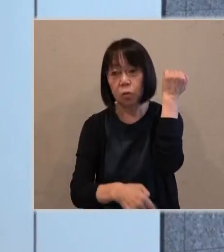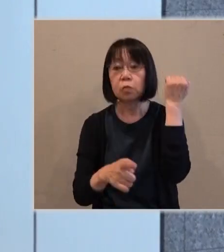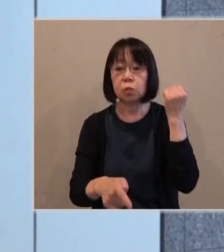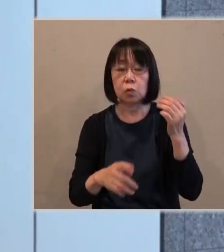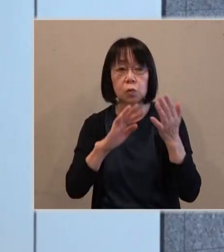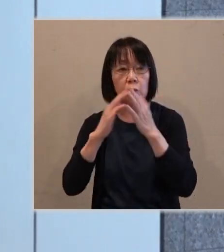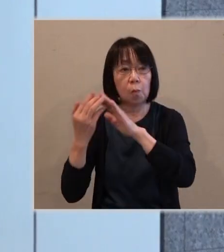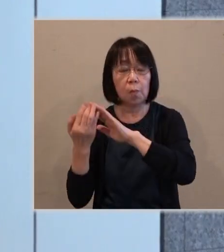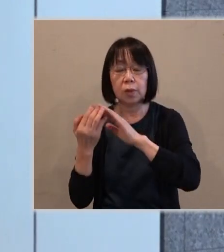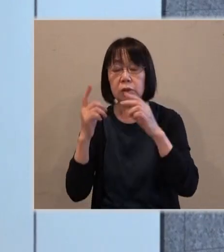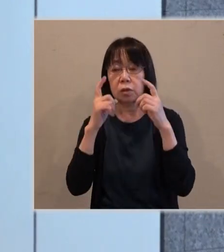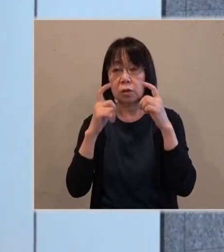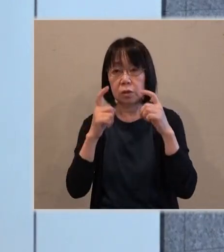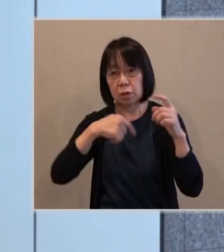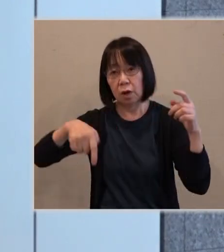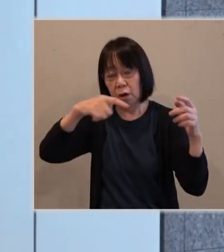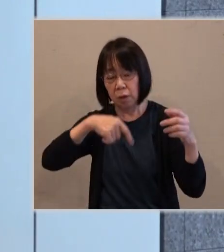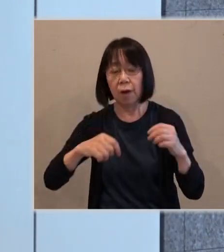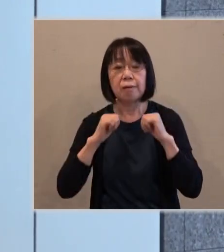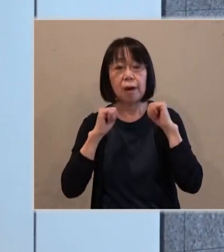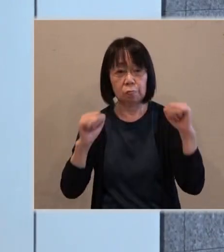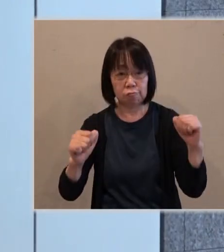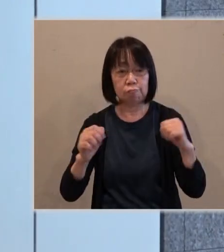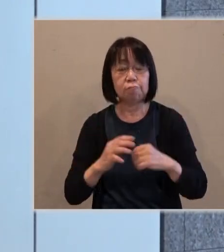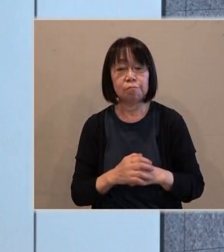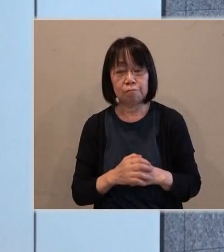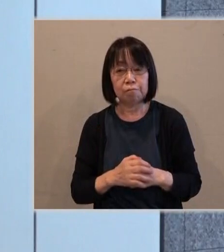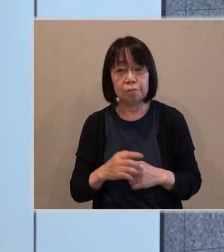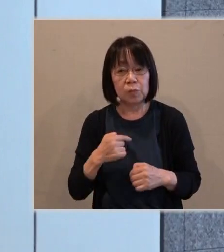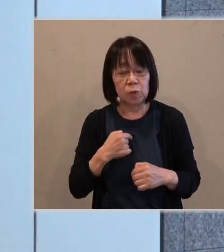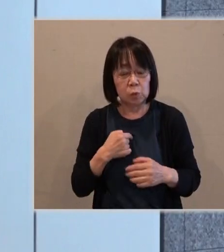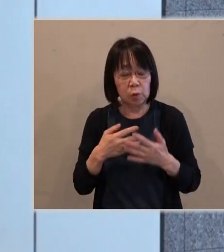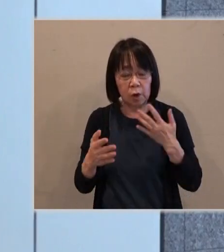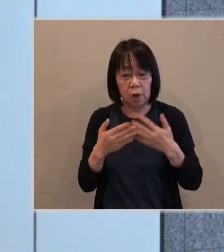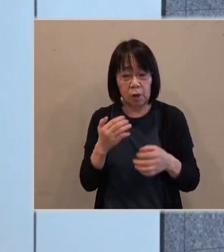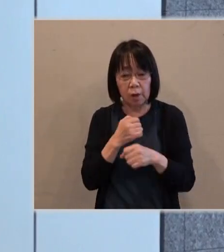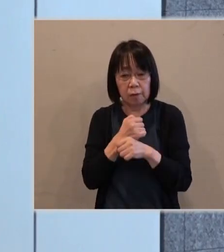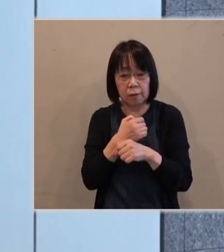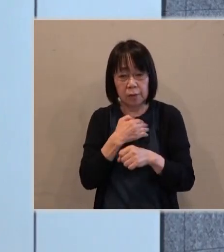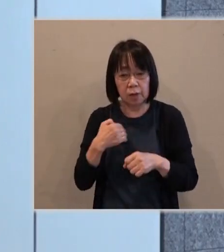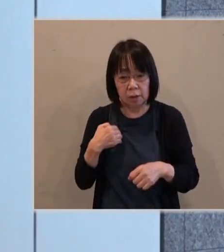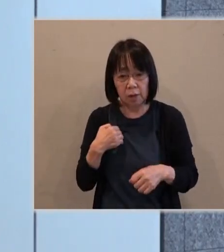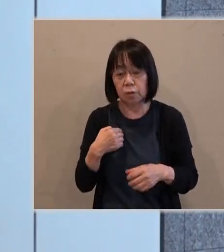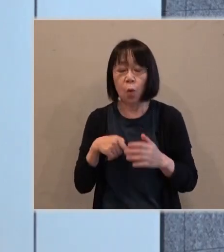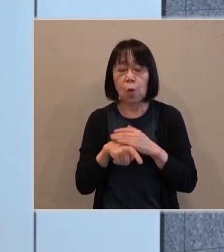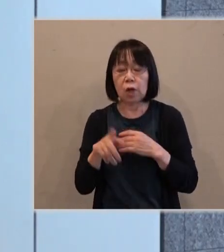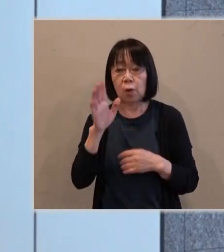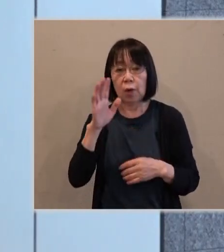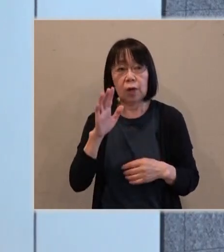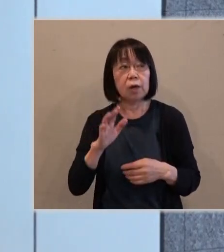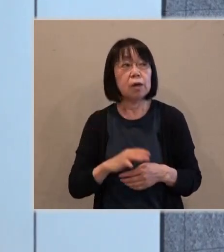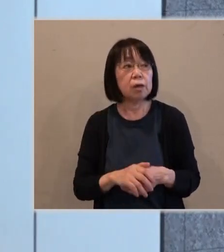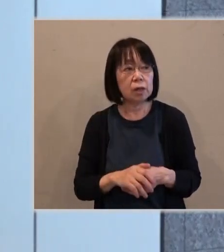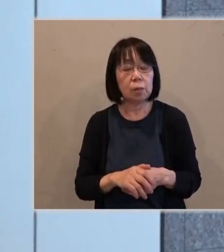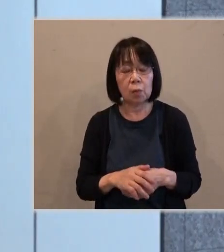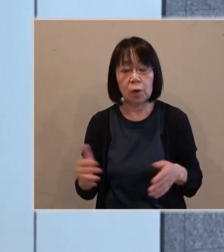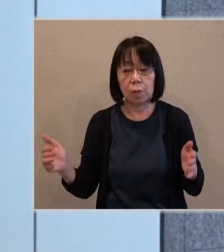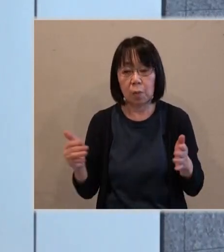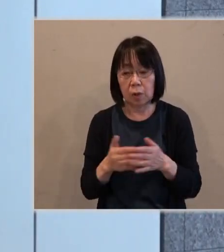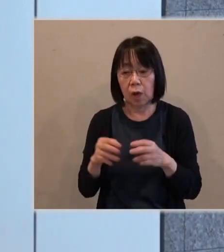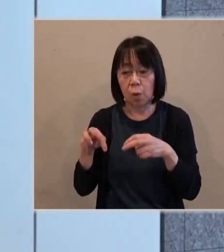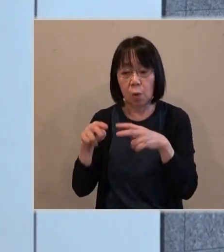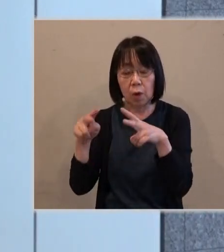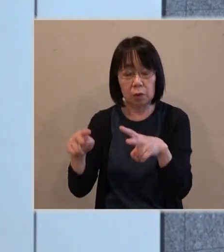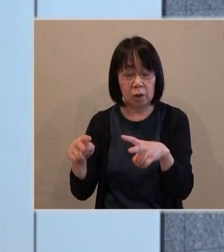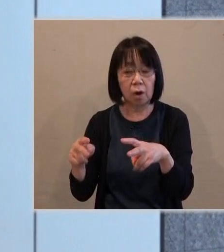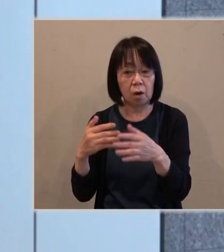ところが、あの実際自分がそこで経験できたわけではないですけど、そういう多世代とか今までボランティアしてこなかった、した